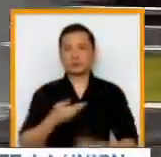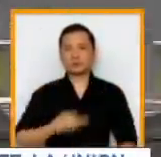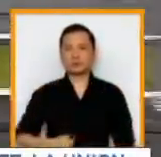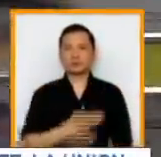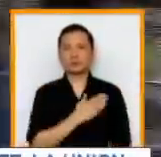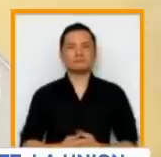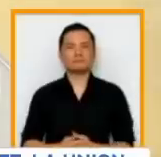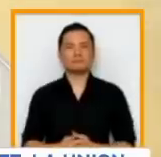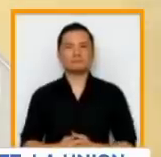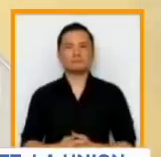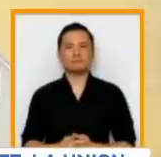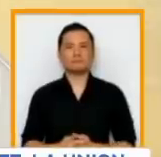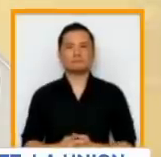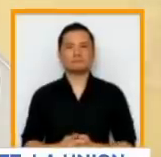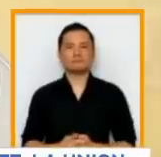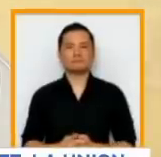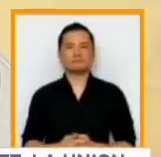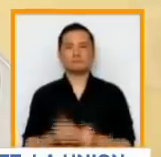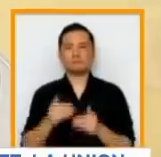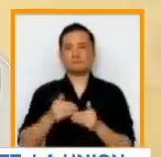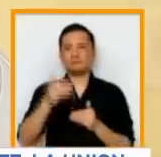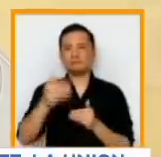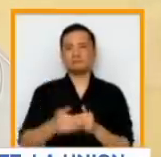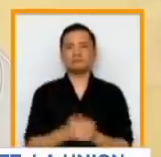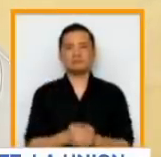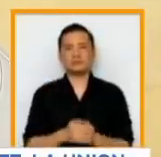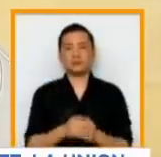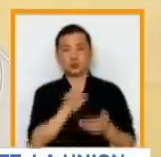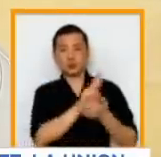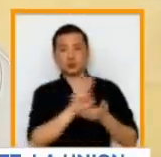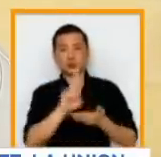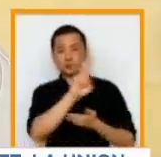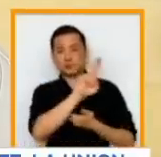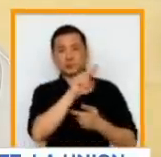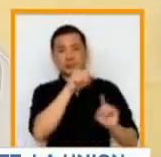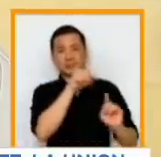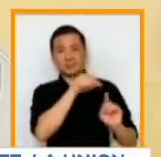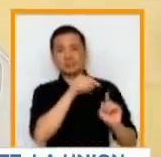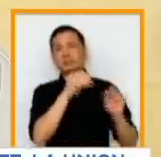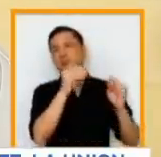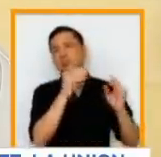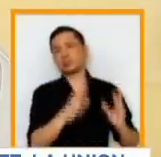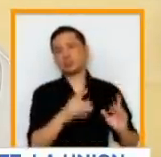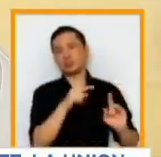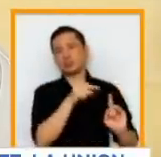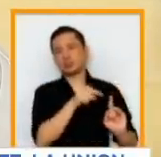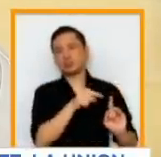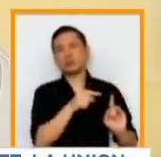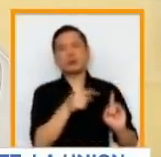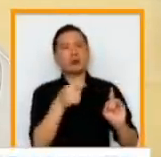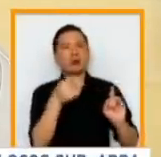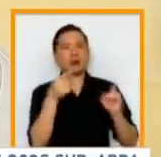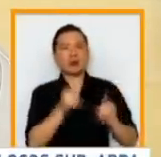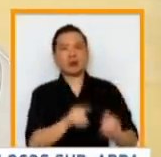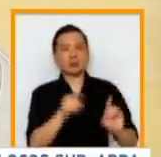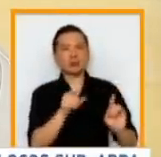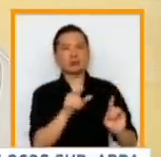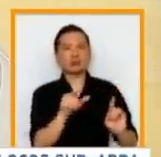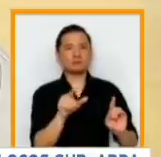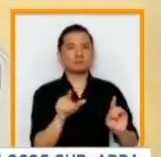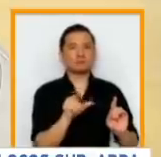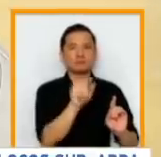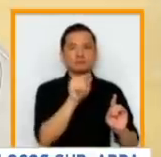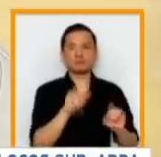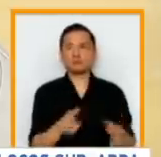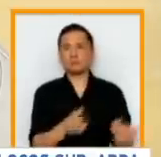sa Pilipino. Isang profesor ng Universidad sa Mindanao ang tinambangan ng mga nakamotorsiklong sa Larin sa Maguindanao. Sa Butuan naman, arestado ang